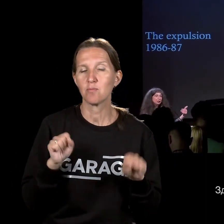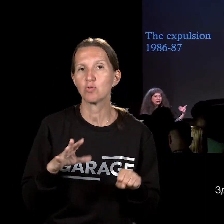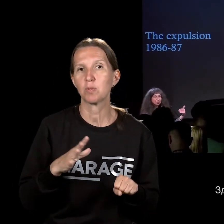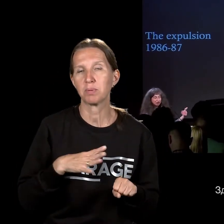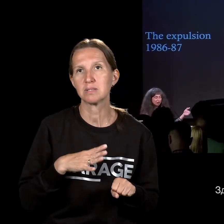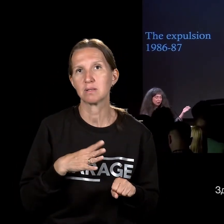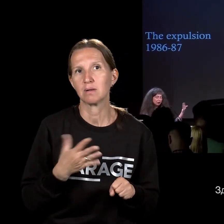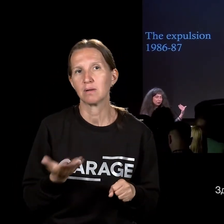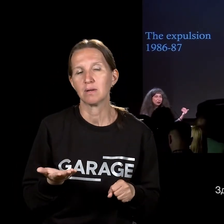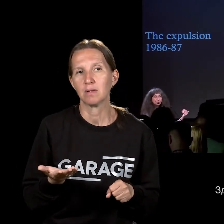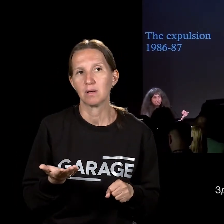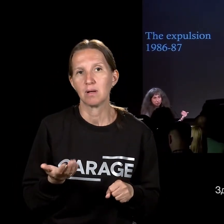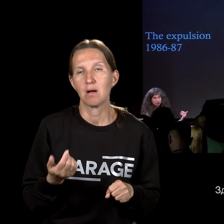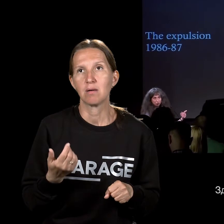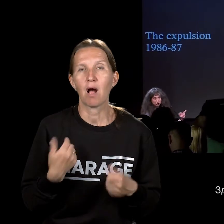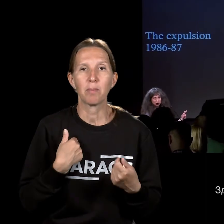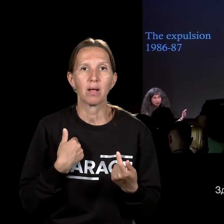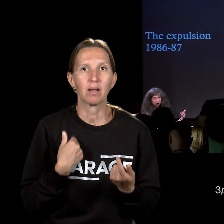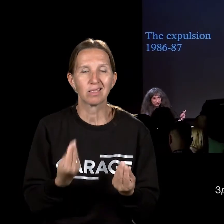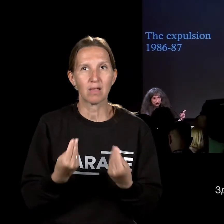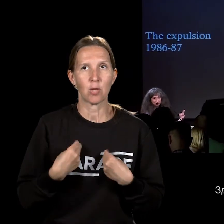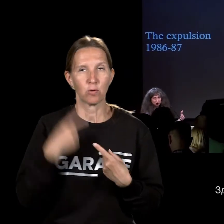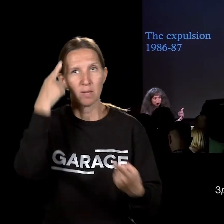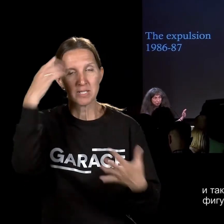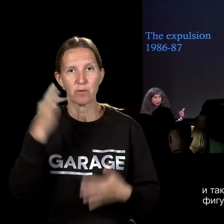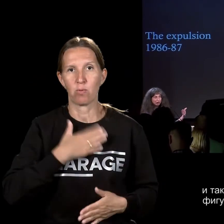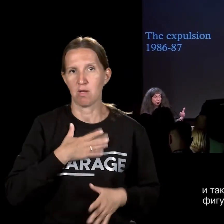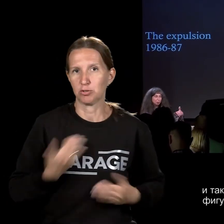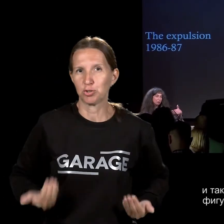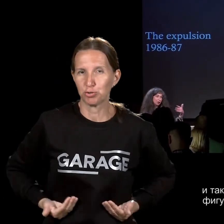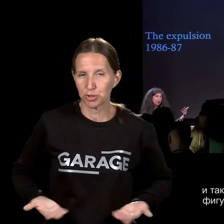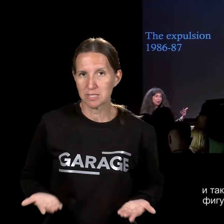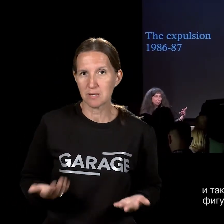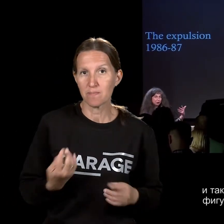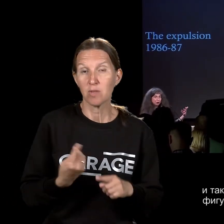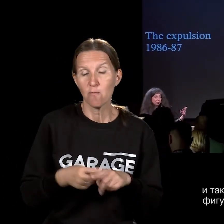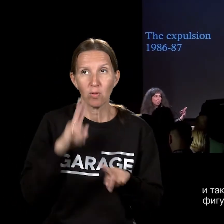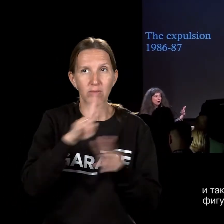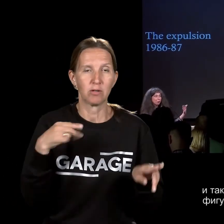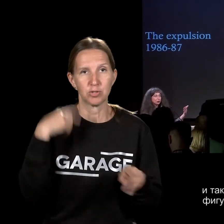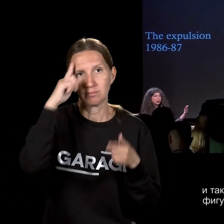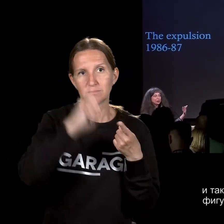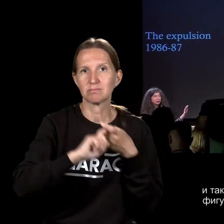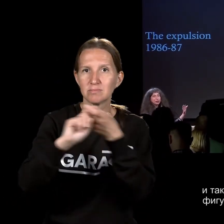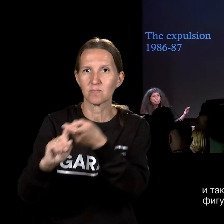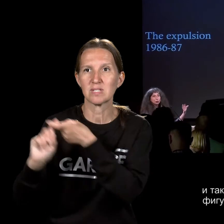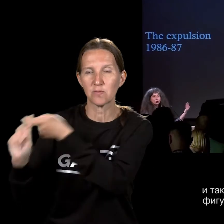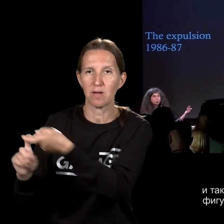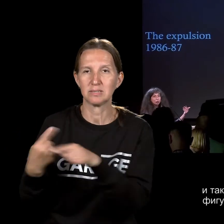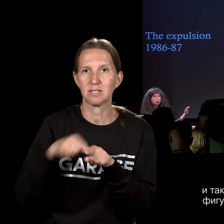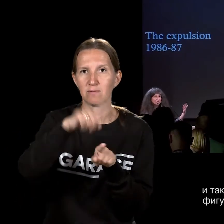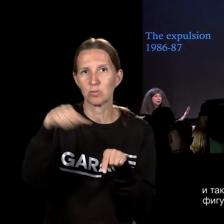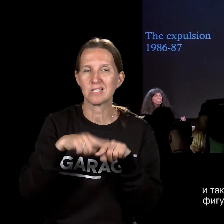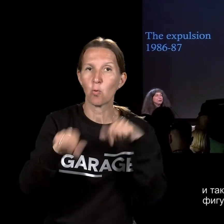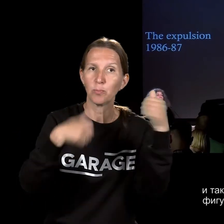как бы разыгрывает нашу жизнь, наше представление. Поэтому такими же проекциями нашими могут стать эти анонимные